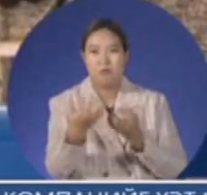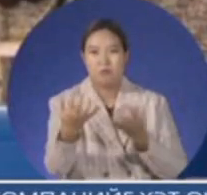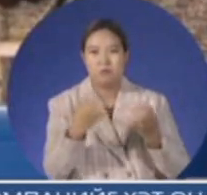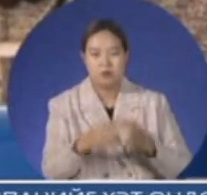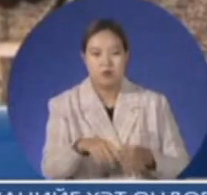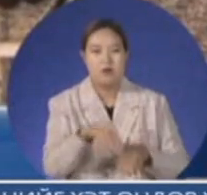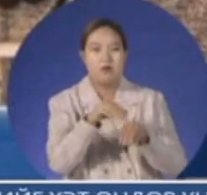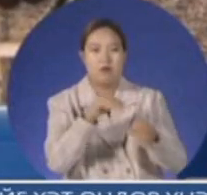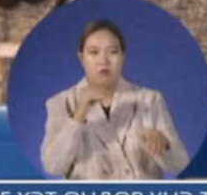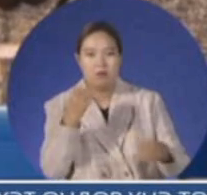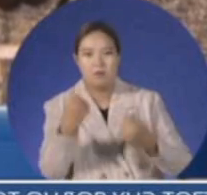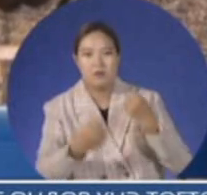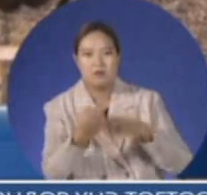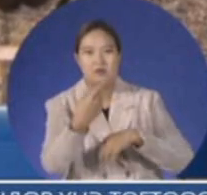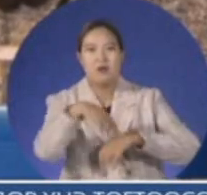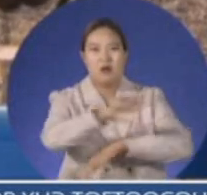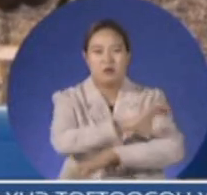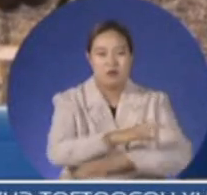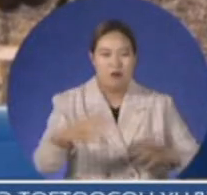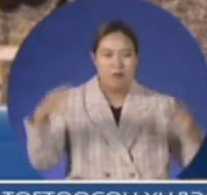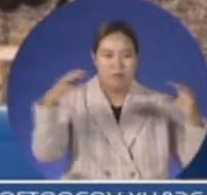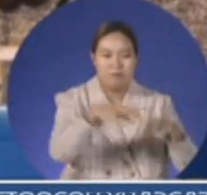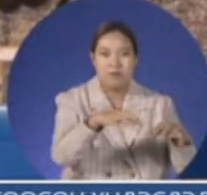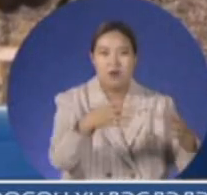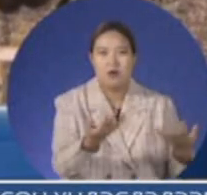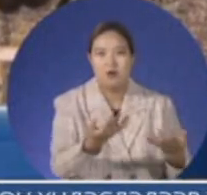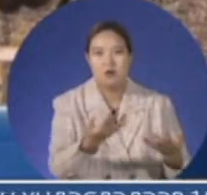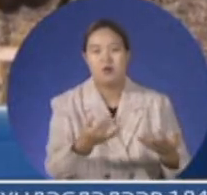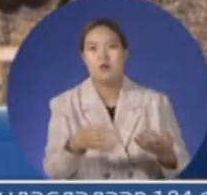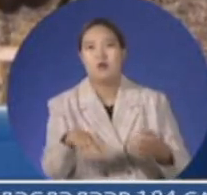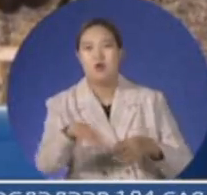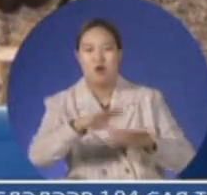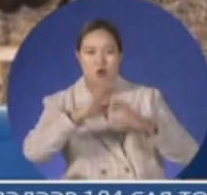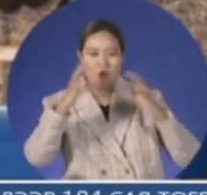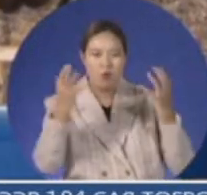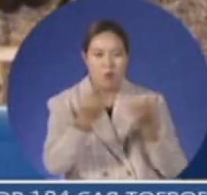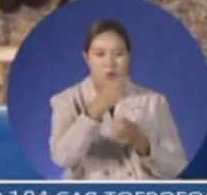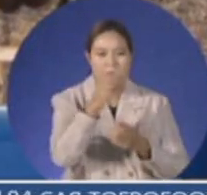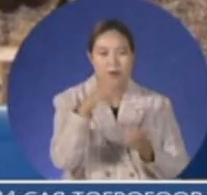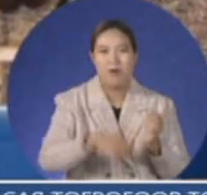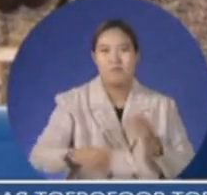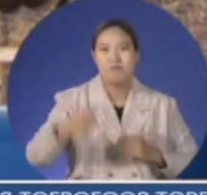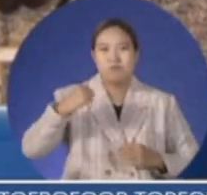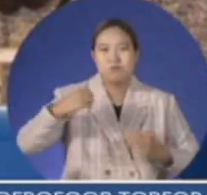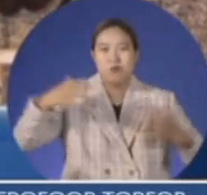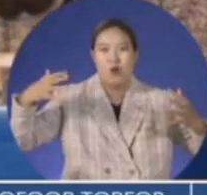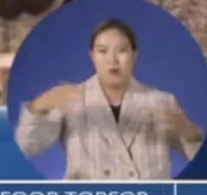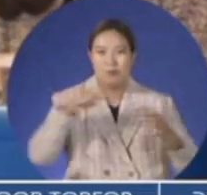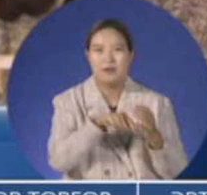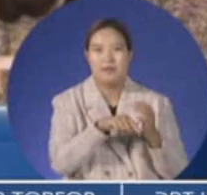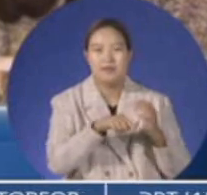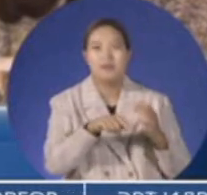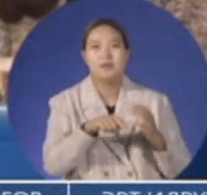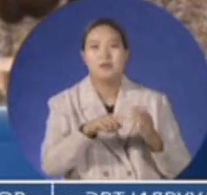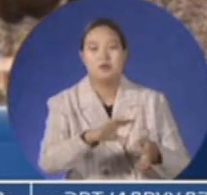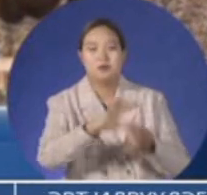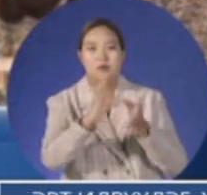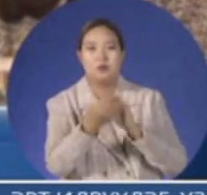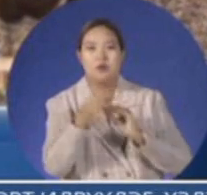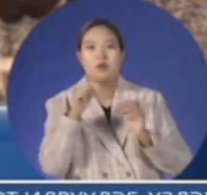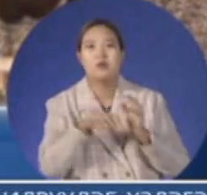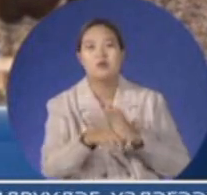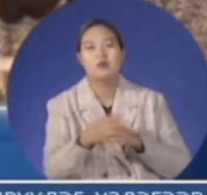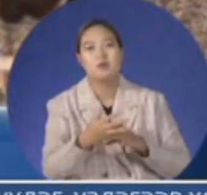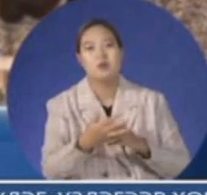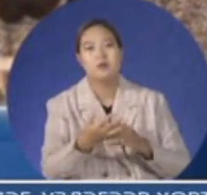засгийн төвлөрөл, ихтэй сургуулийн төвлөрөл гэдэг юм уу бүх төвлөрлүүд бий болсон байна. Гэхдээ энэ төвлөрөл энэ